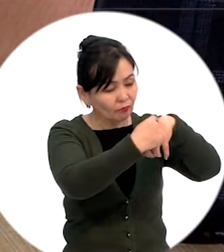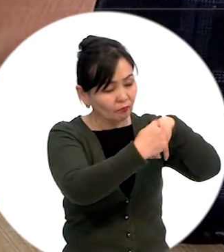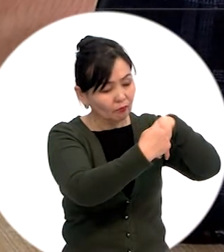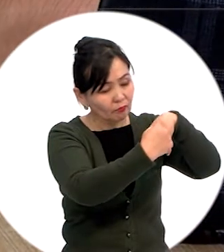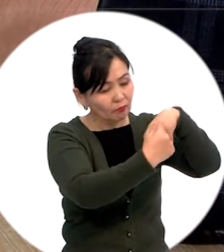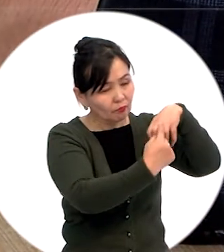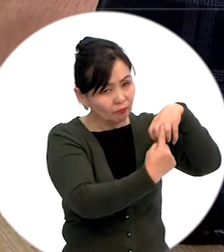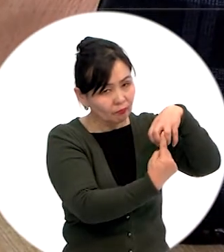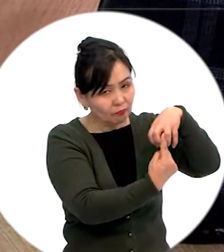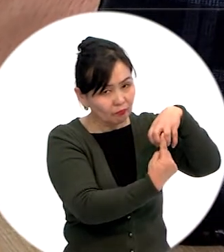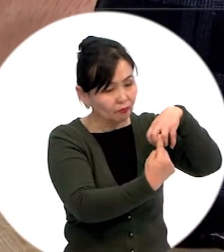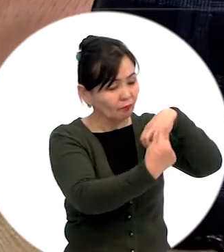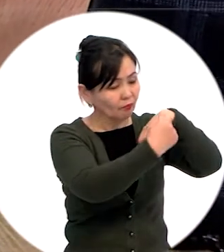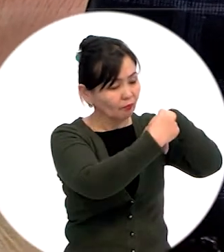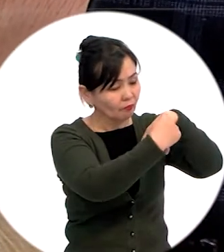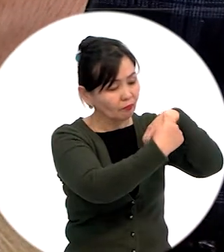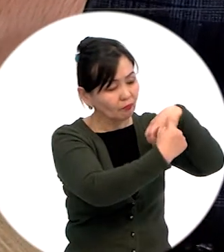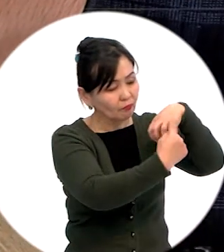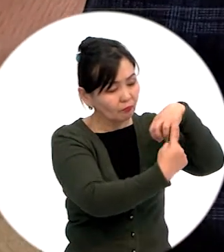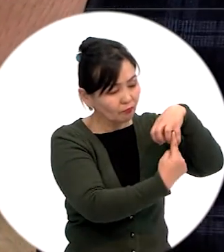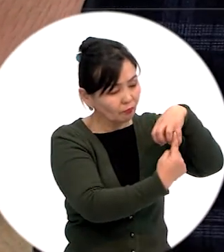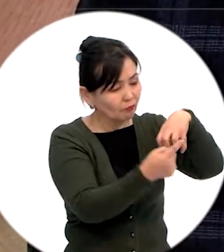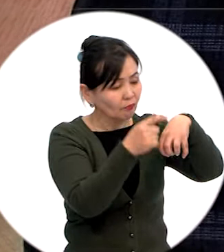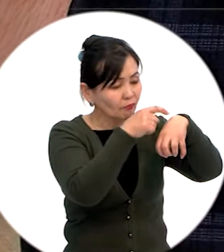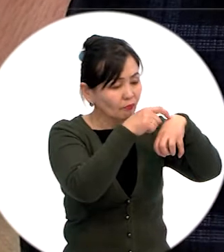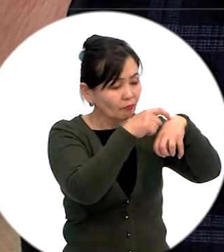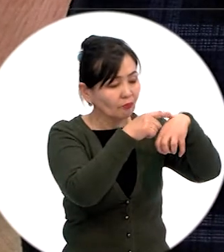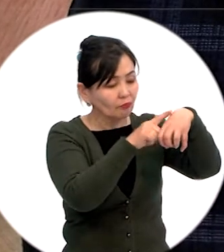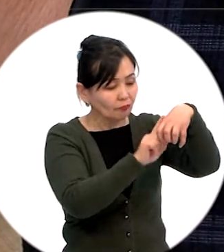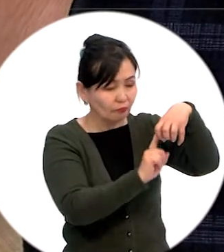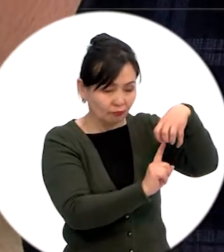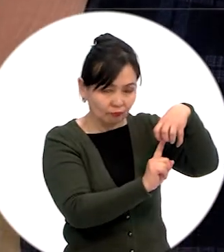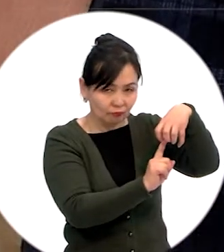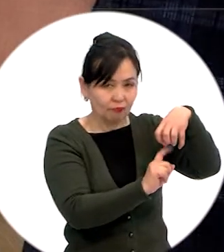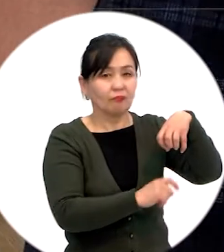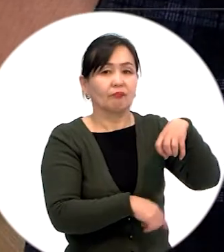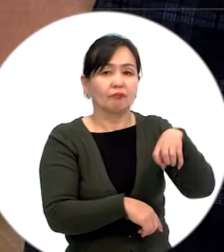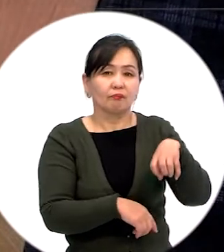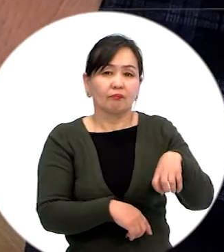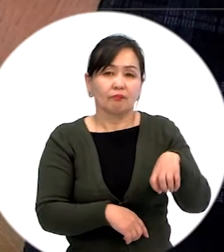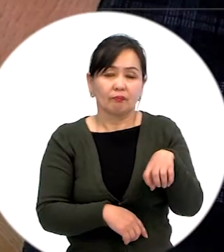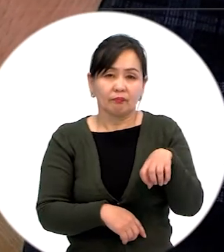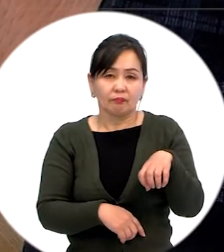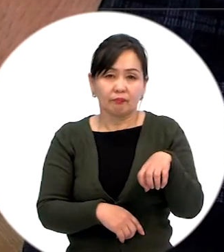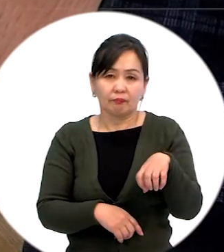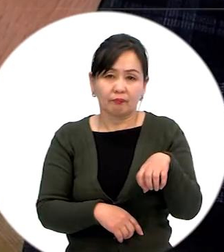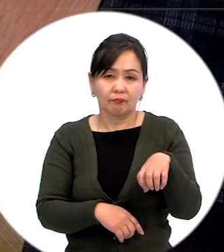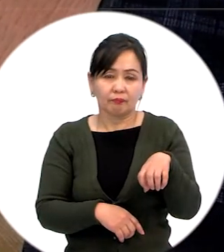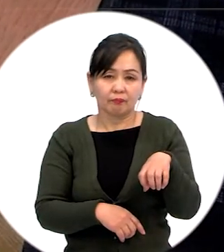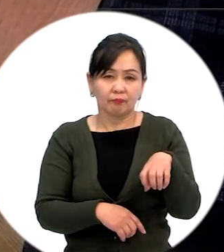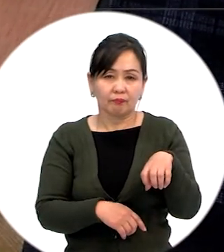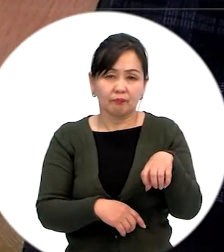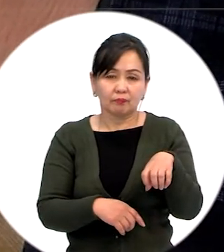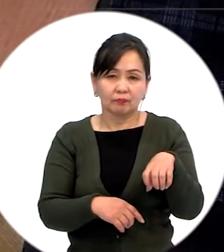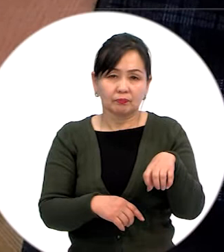юм бол хүмүүс маань тэрийг анзаарч харж болно, боддоор нь. Ямар судалтай байдгийн байна гэдгийг